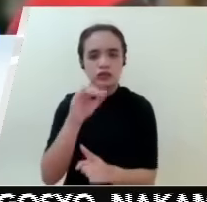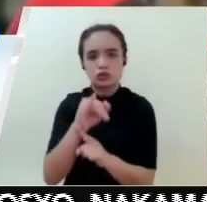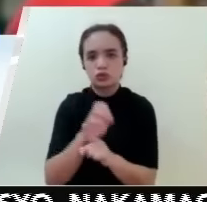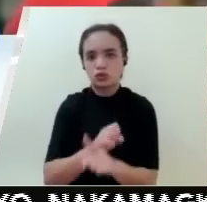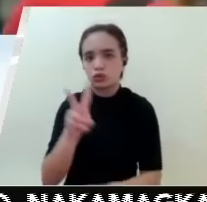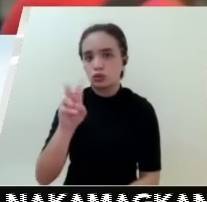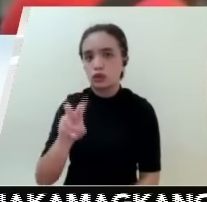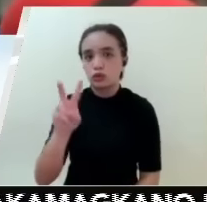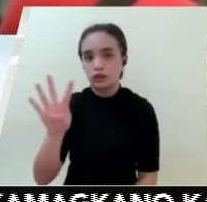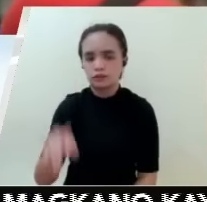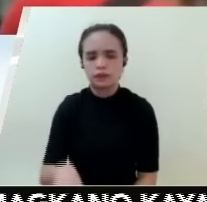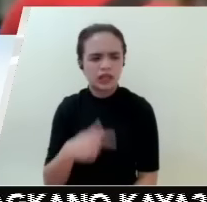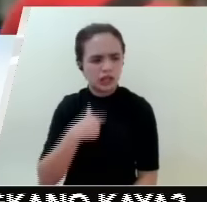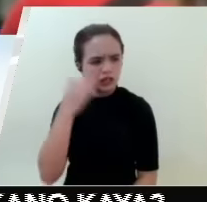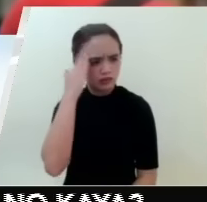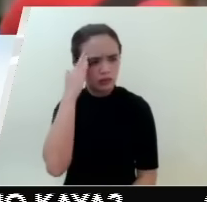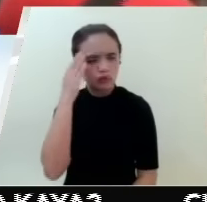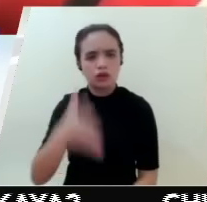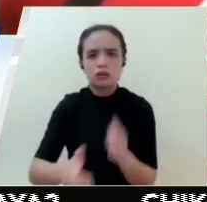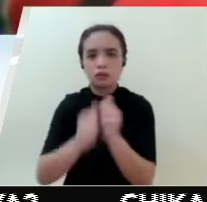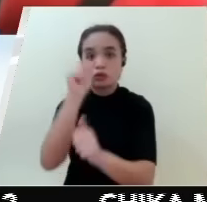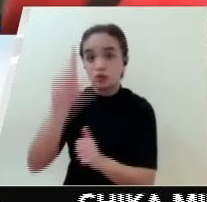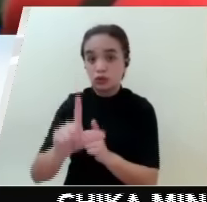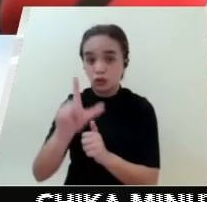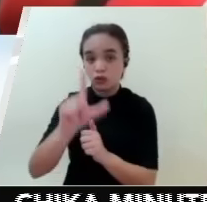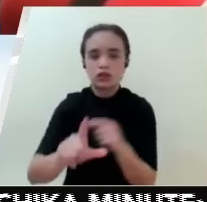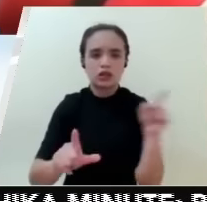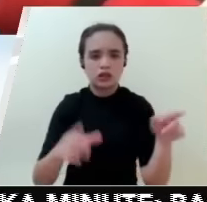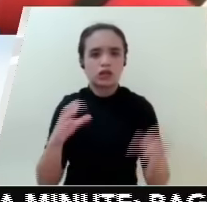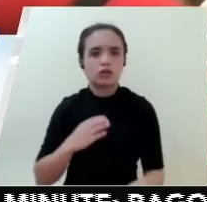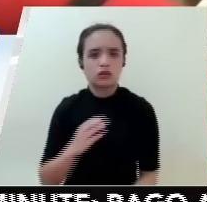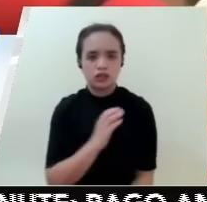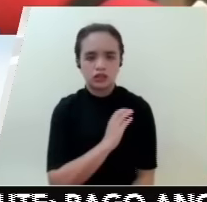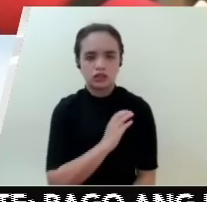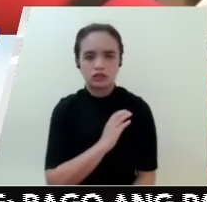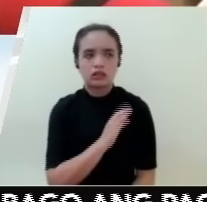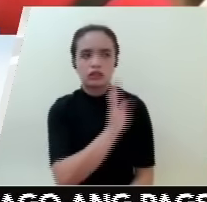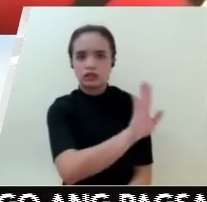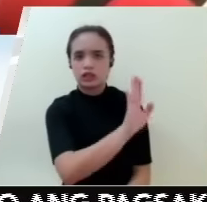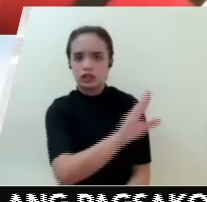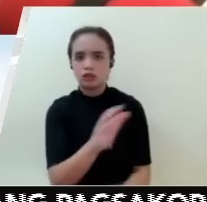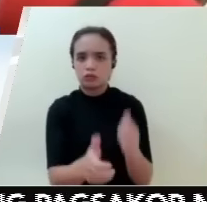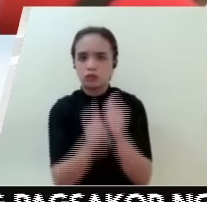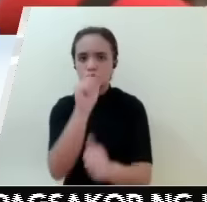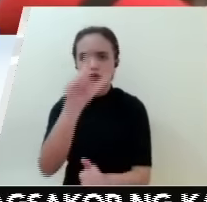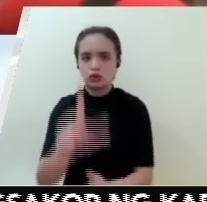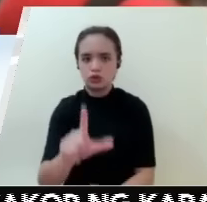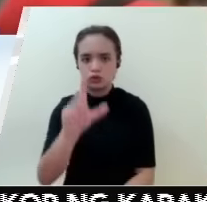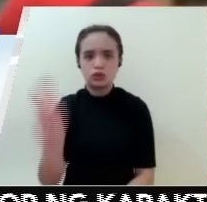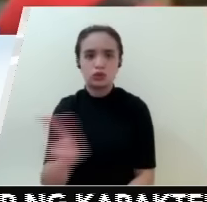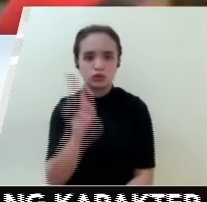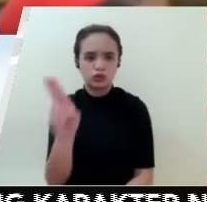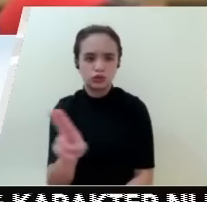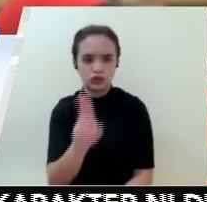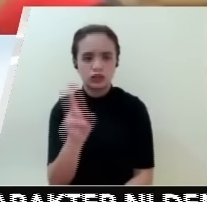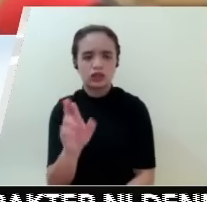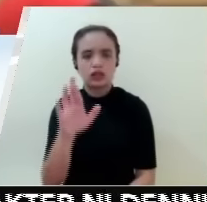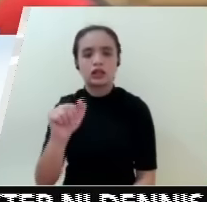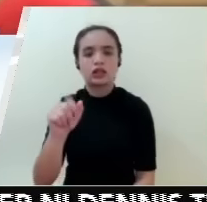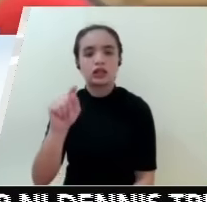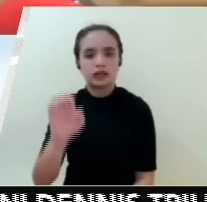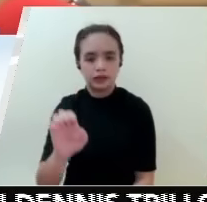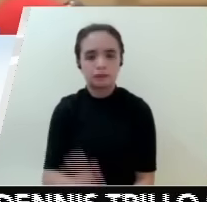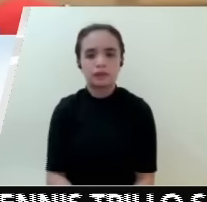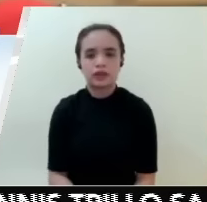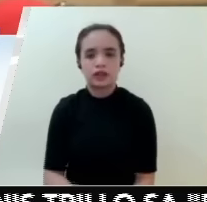lowest is the House of Representatives. Sila yung lowest utilization rate. So sila siguro